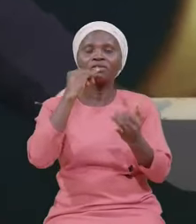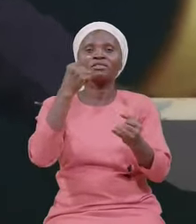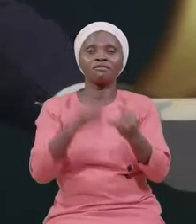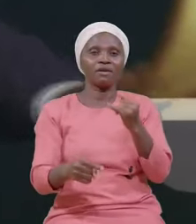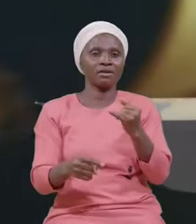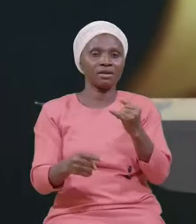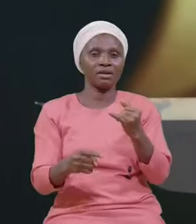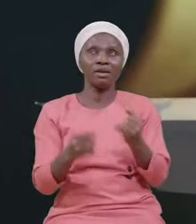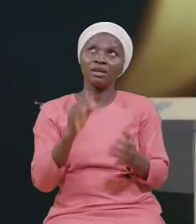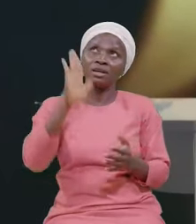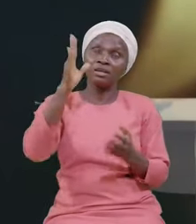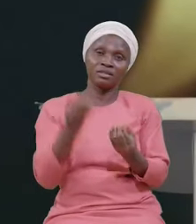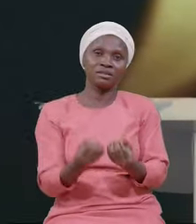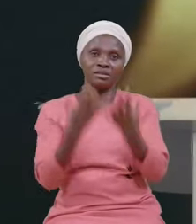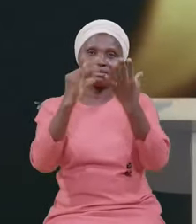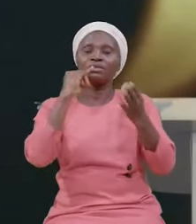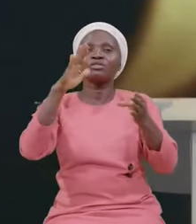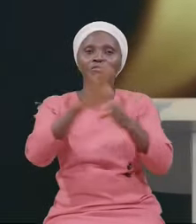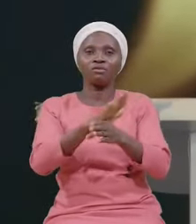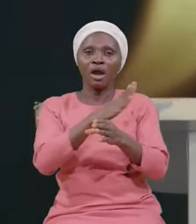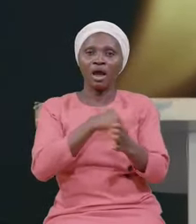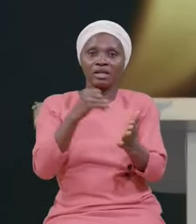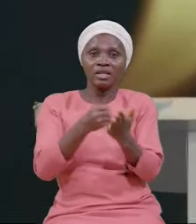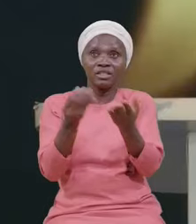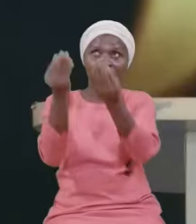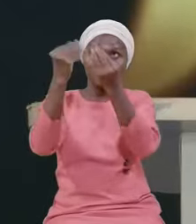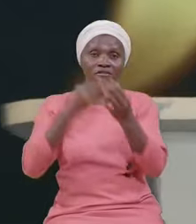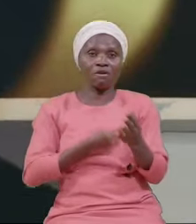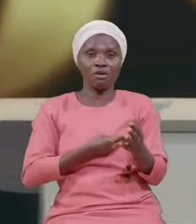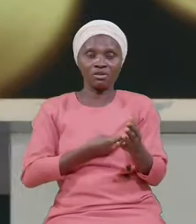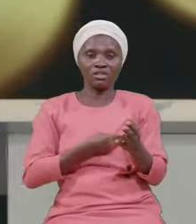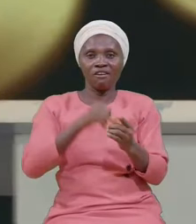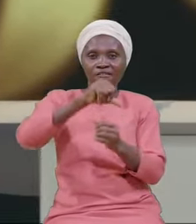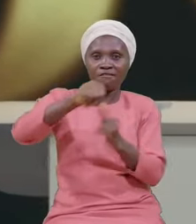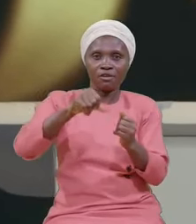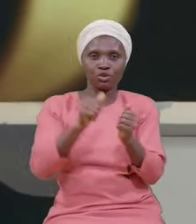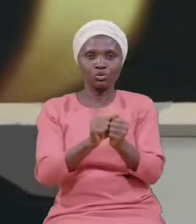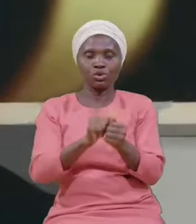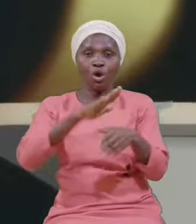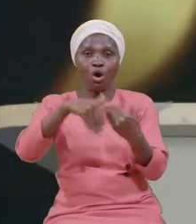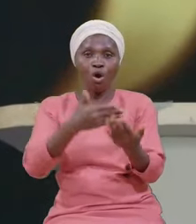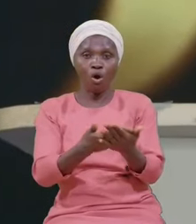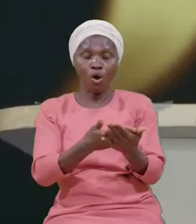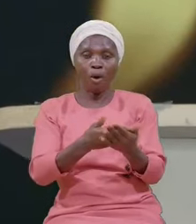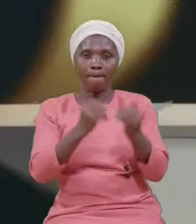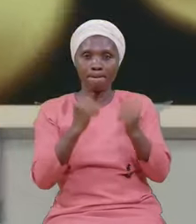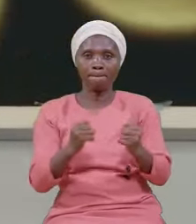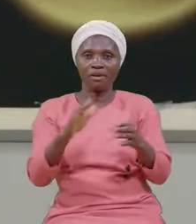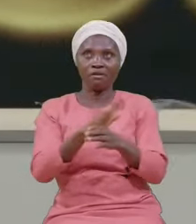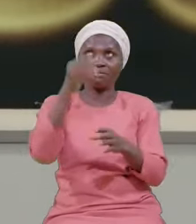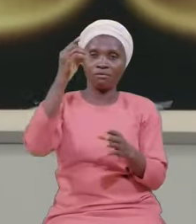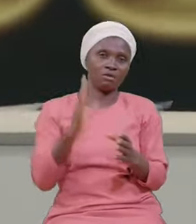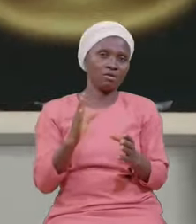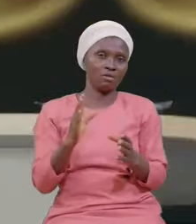son sacrifice nous donne la communion avec le Dieu Tout-Puissant. Il se partage mes